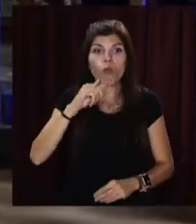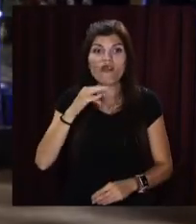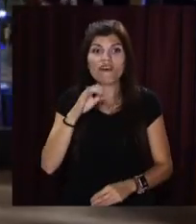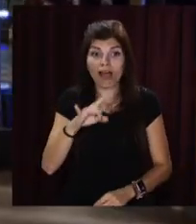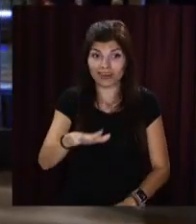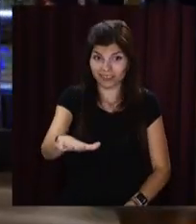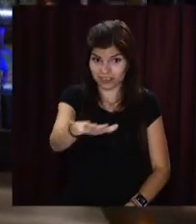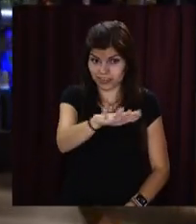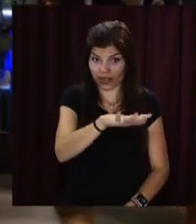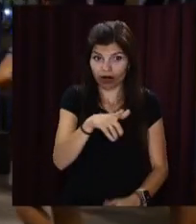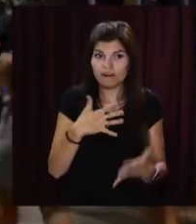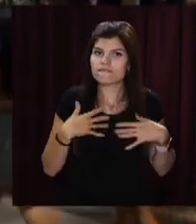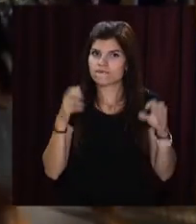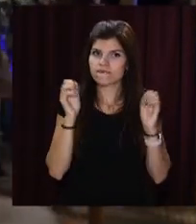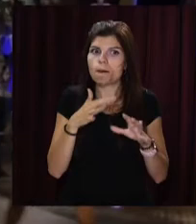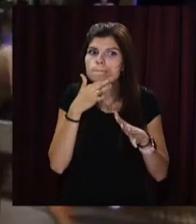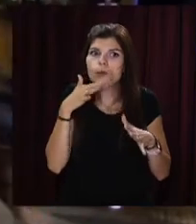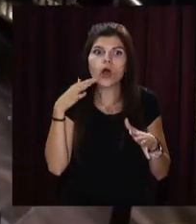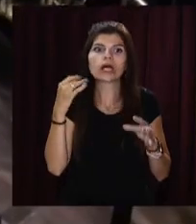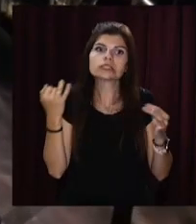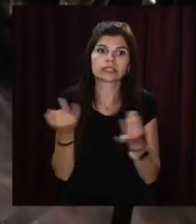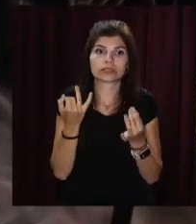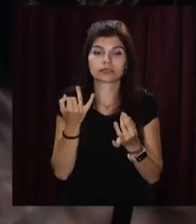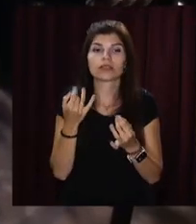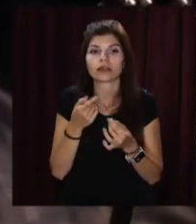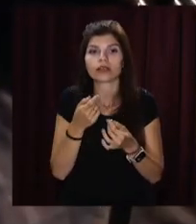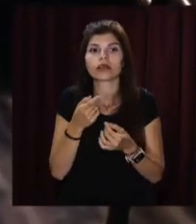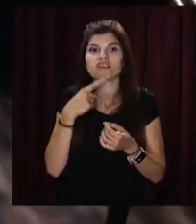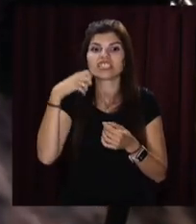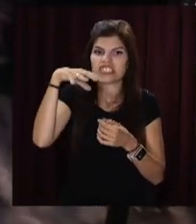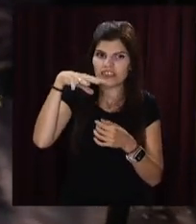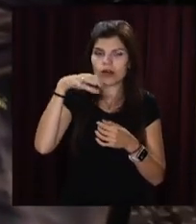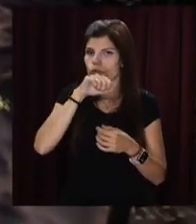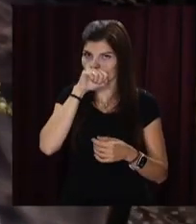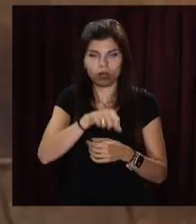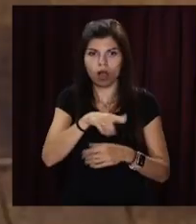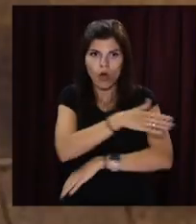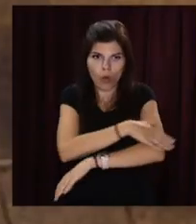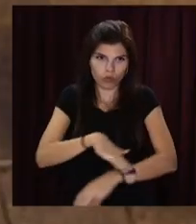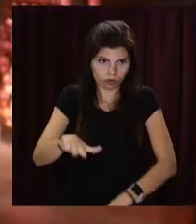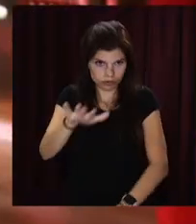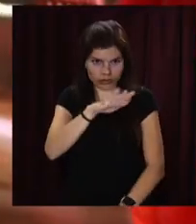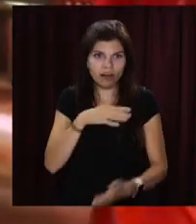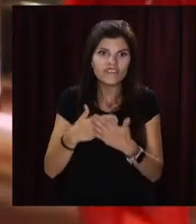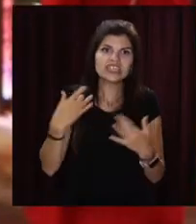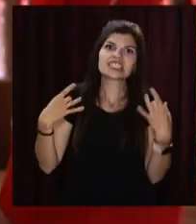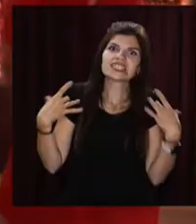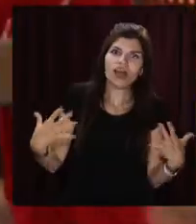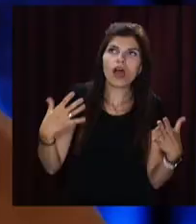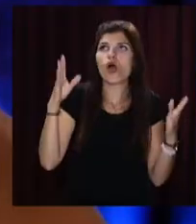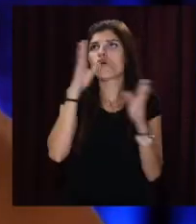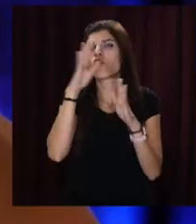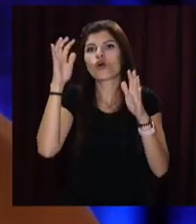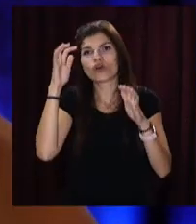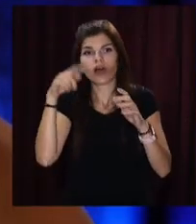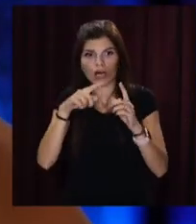Короленка розробники вклали чимало сенсів та образів. Зокрема, завдяки світлу вулиця змінює вигляд залежно від свята та пори року.